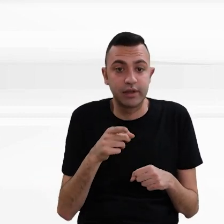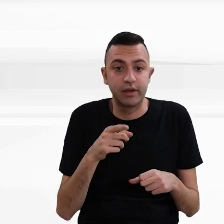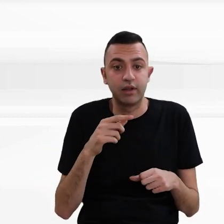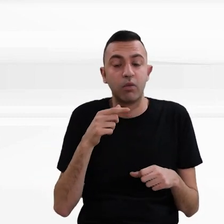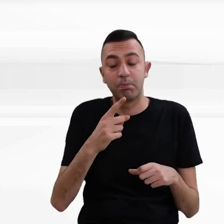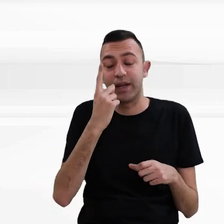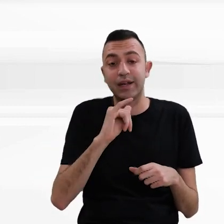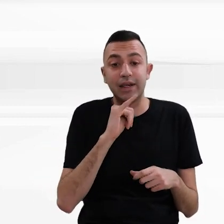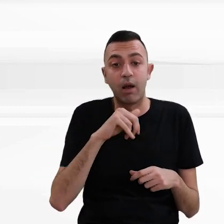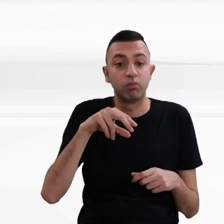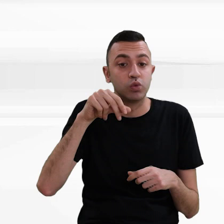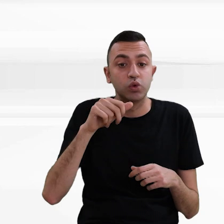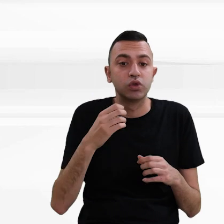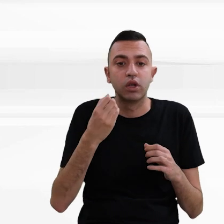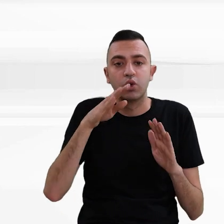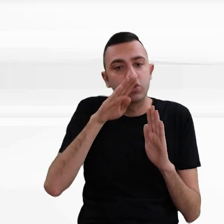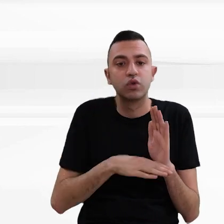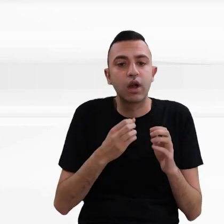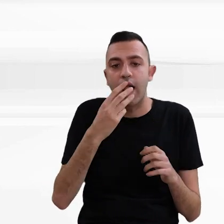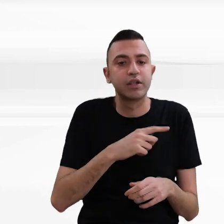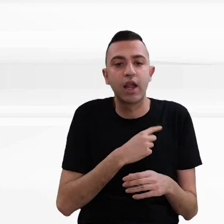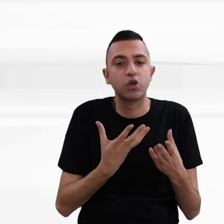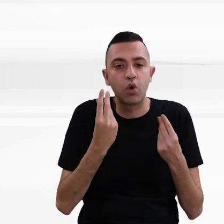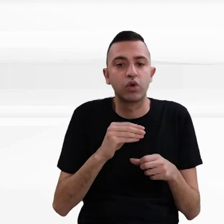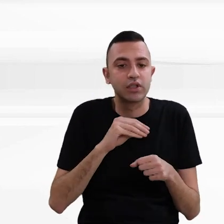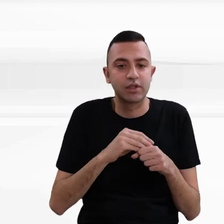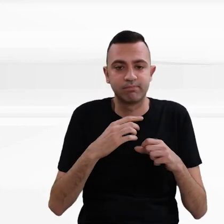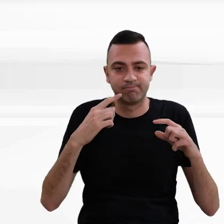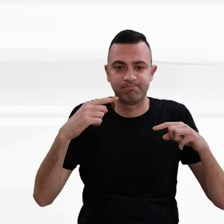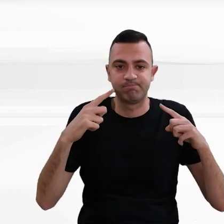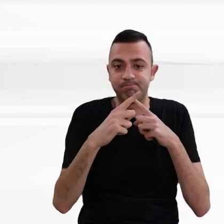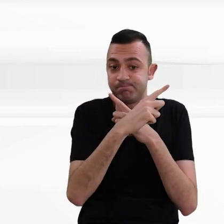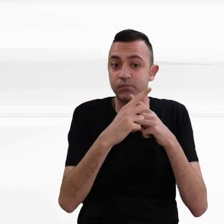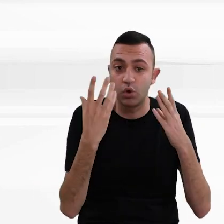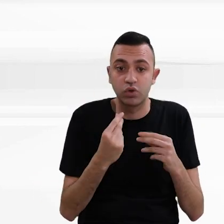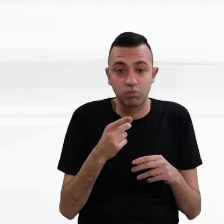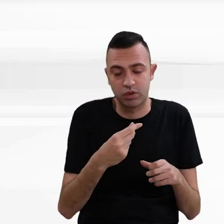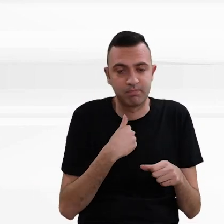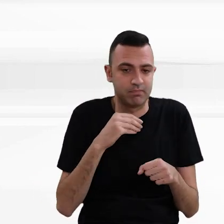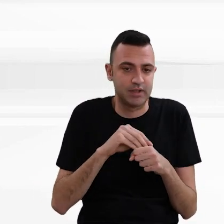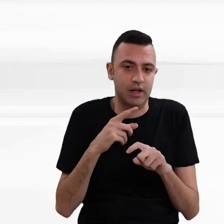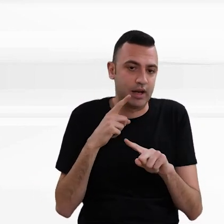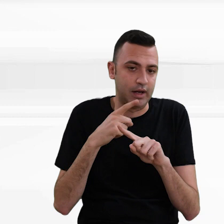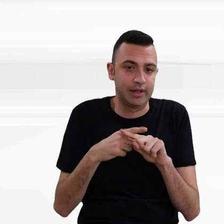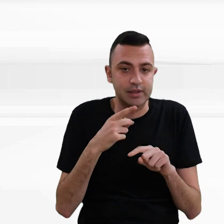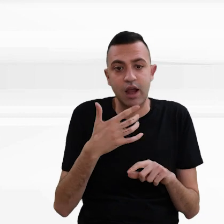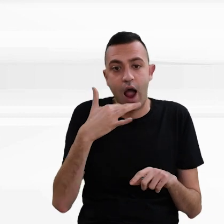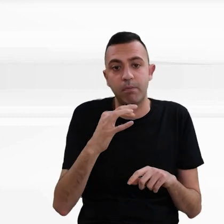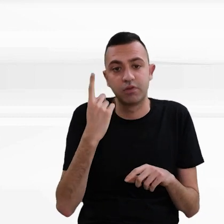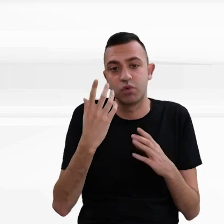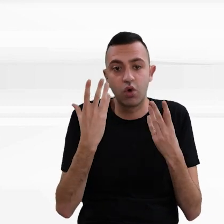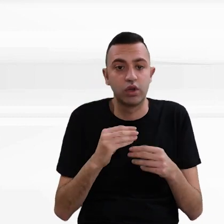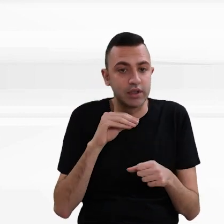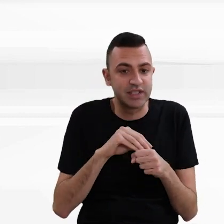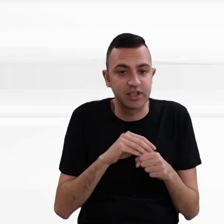ben bir gram tuzun kaç dereceye düştüğünü bulmak için oran orantı yaparsam burdan benim ilk sim bunaltmış da